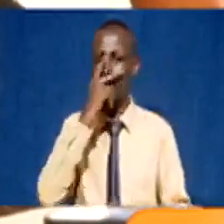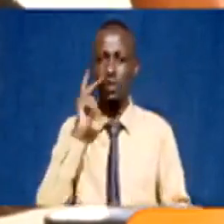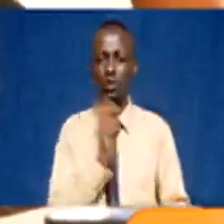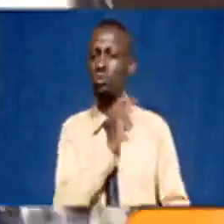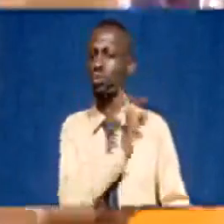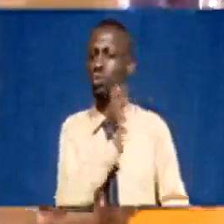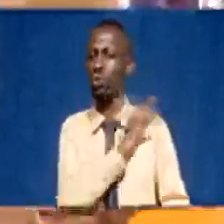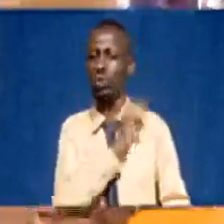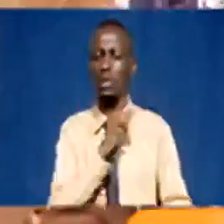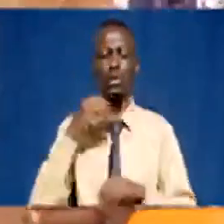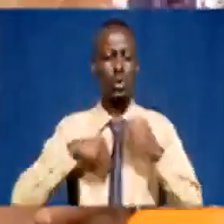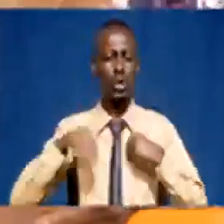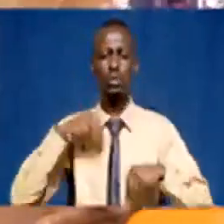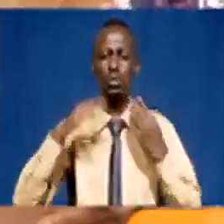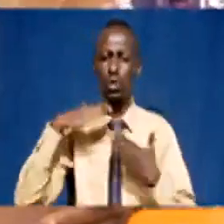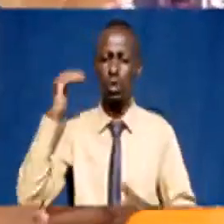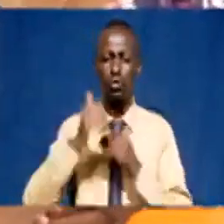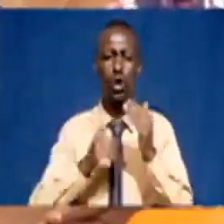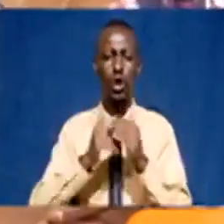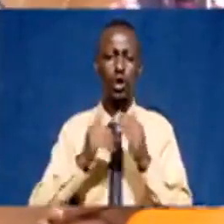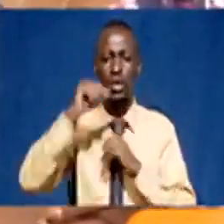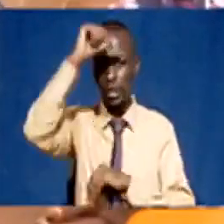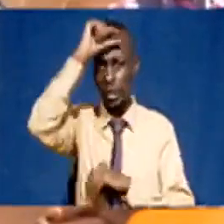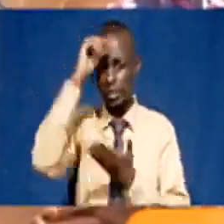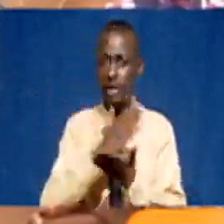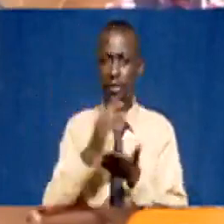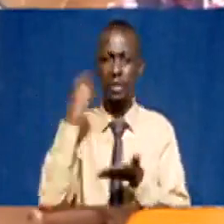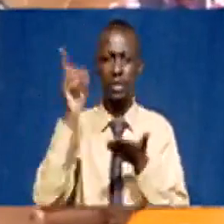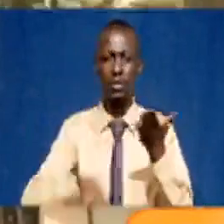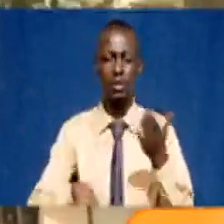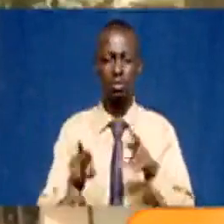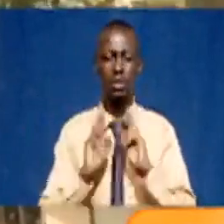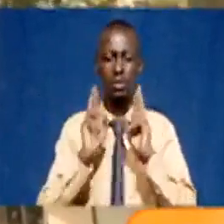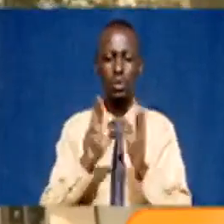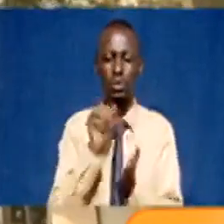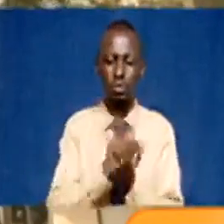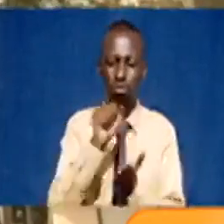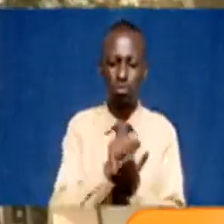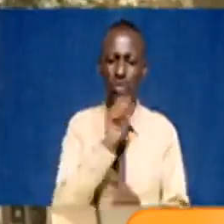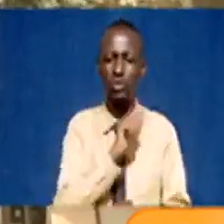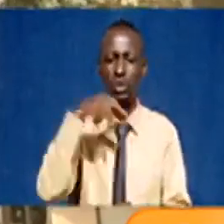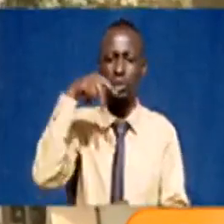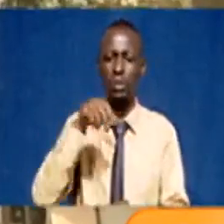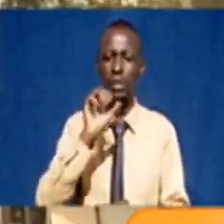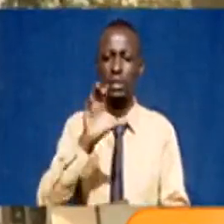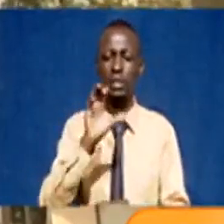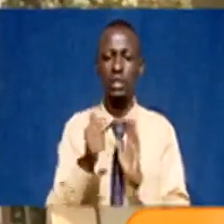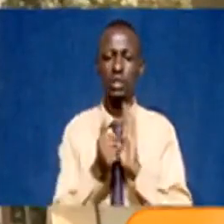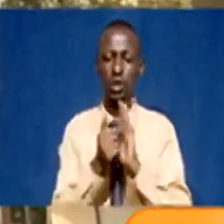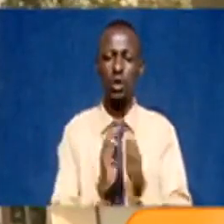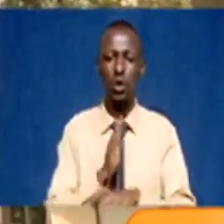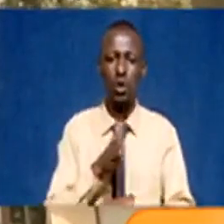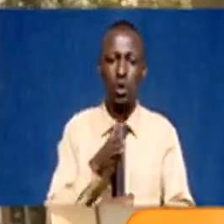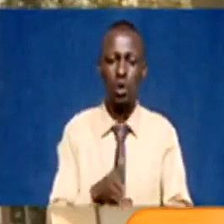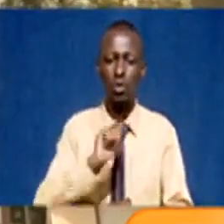la visa vya ufisadi katika ngazi zote za serikali, huku akitaja ripoti iliyochapishwa na tume ya huduma za umma iliyobaini kuwa zaidi ya